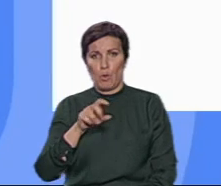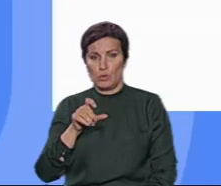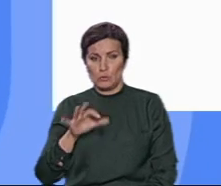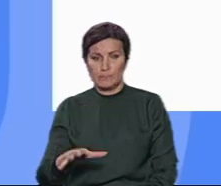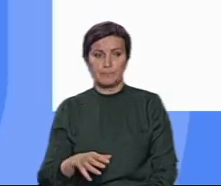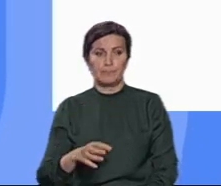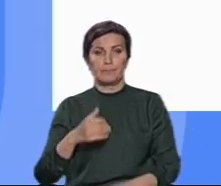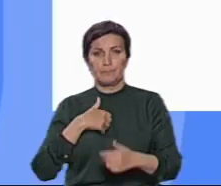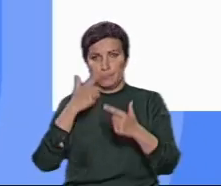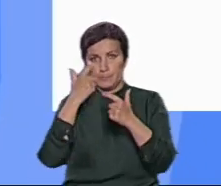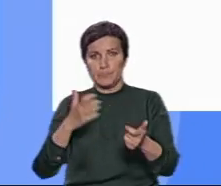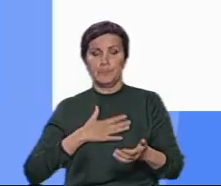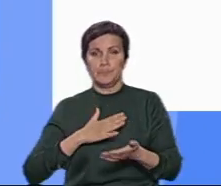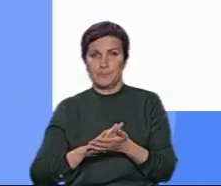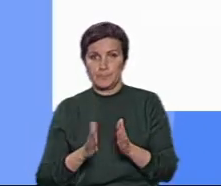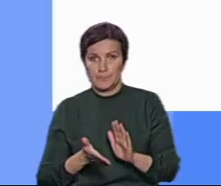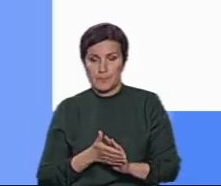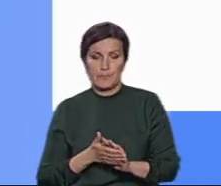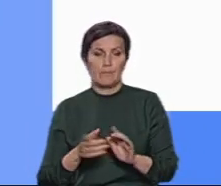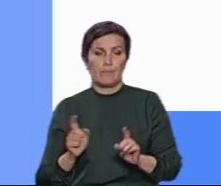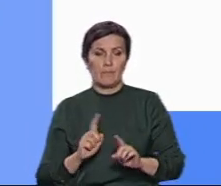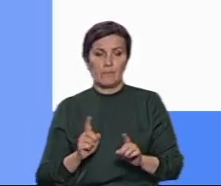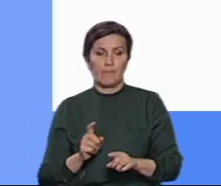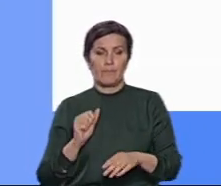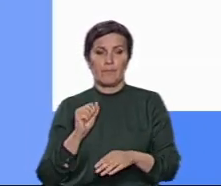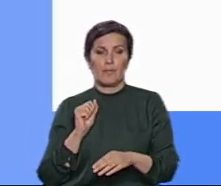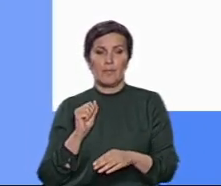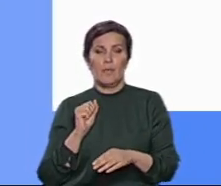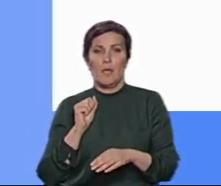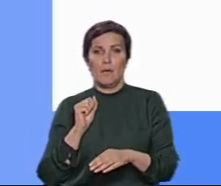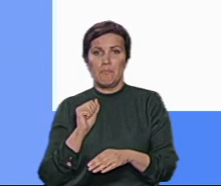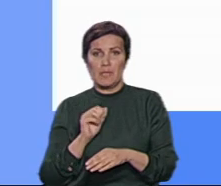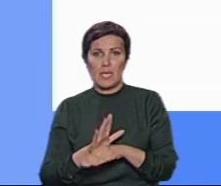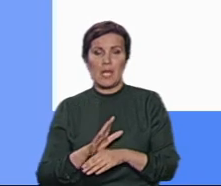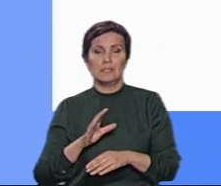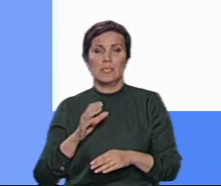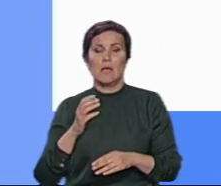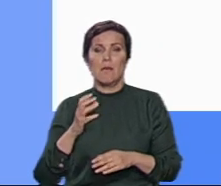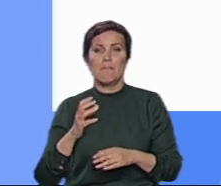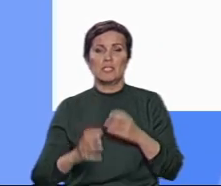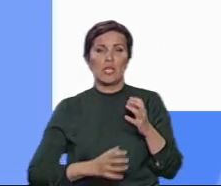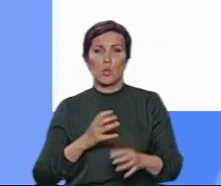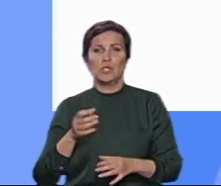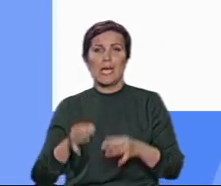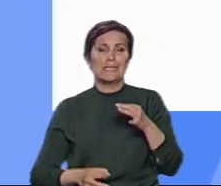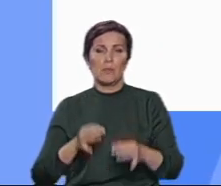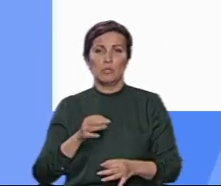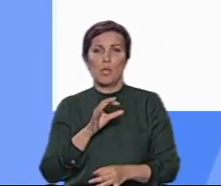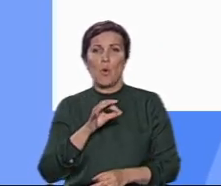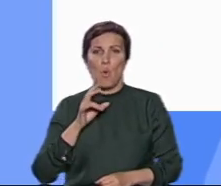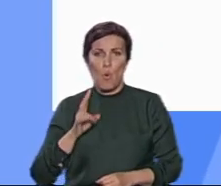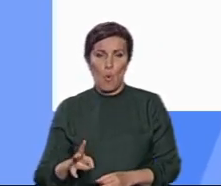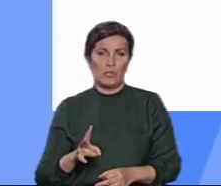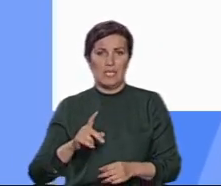Защита заявила нашу позицию, прежде всего, что существует приказ Международного трибунала ООН по морскому праву, что его необходимо выполнить,